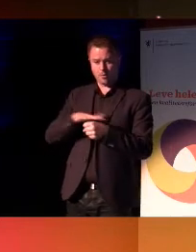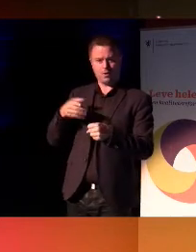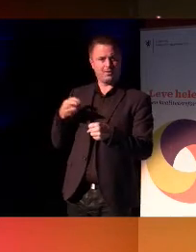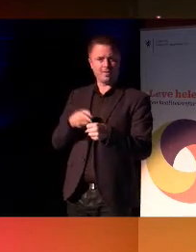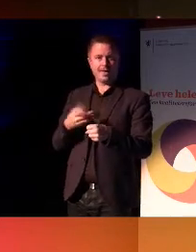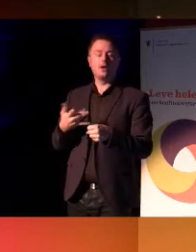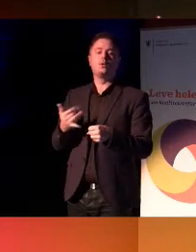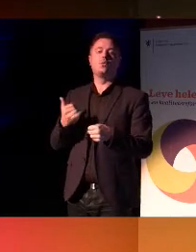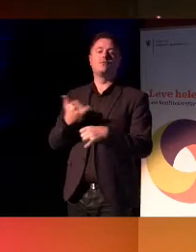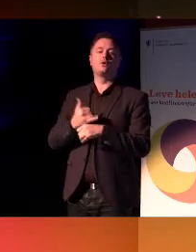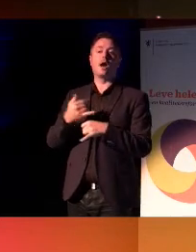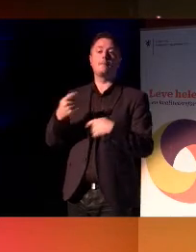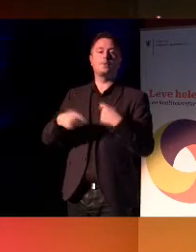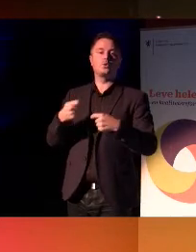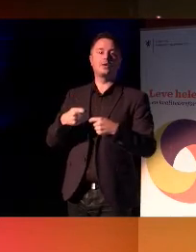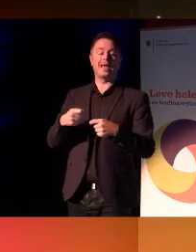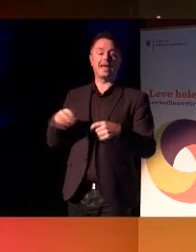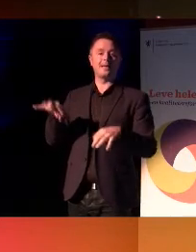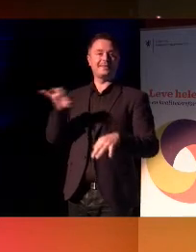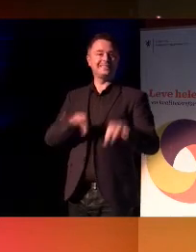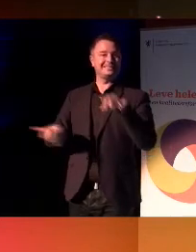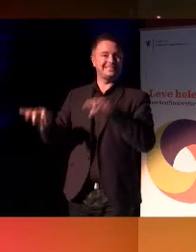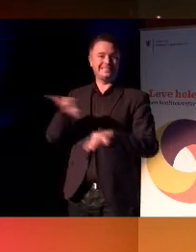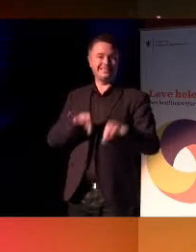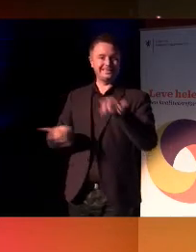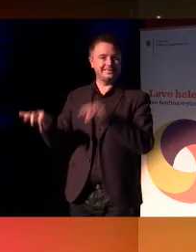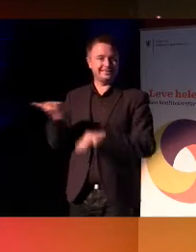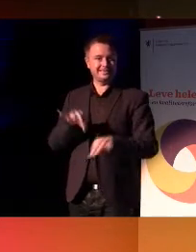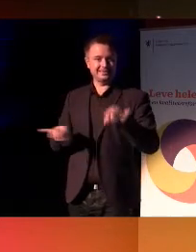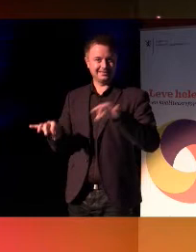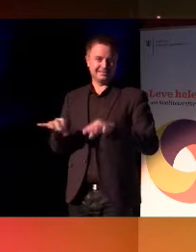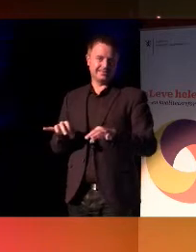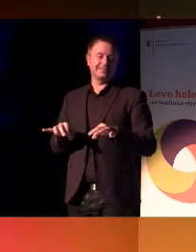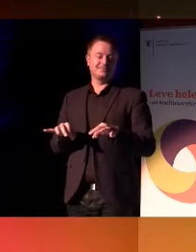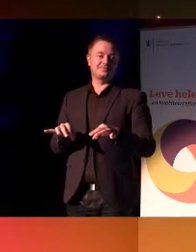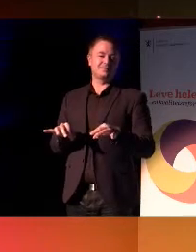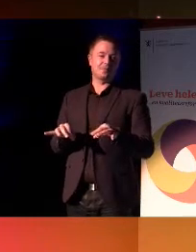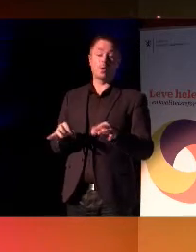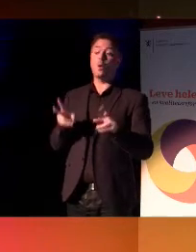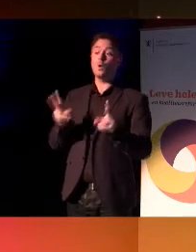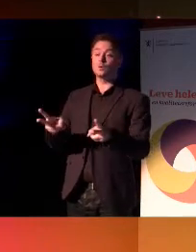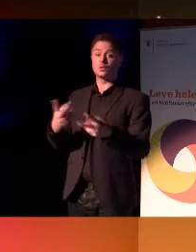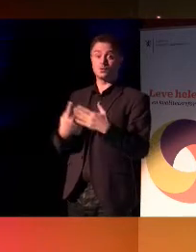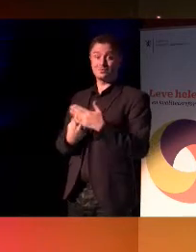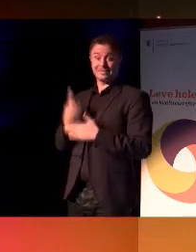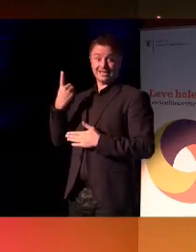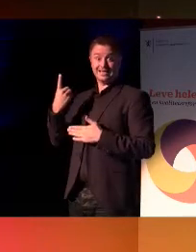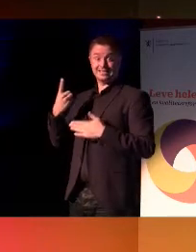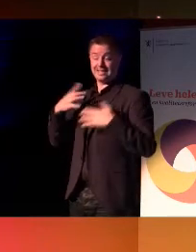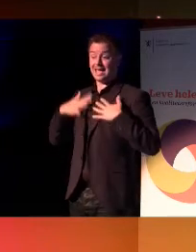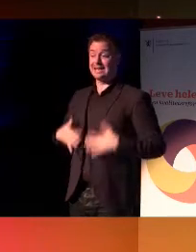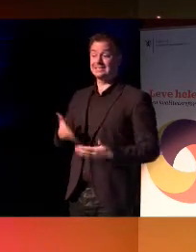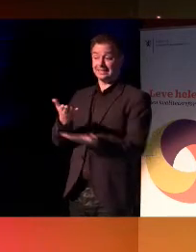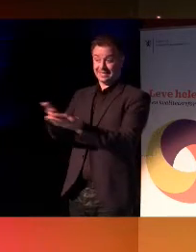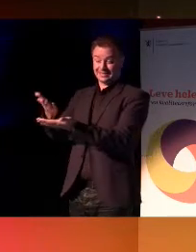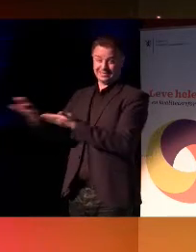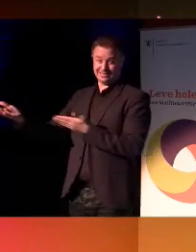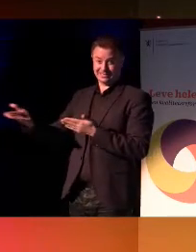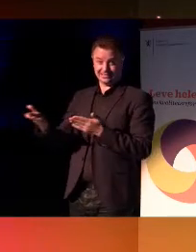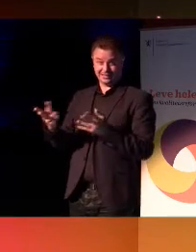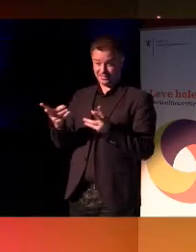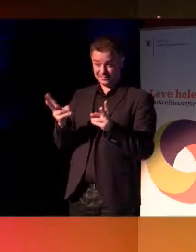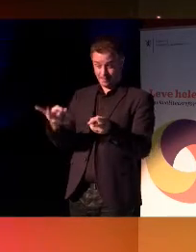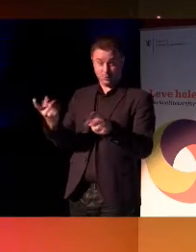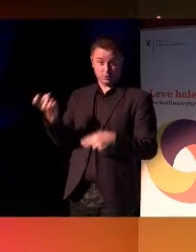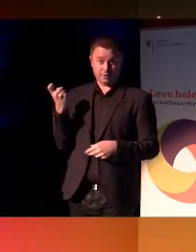legemidler. Det en gjenganger også i spesialisthelsetjenesten, men særlig det